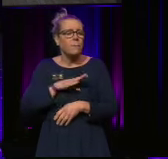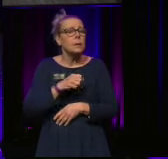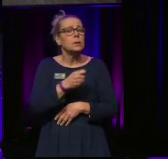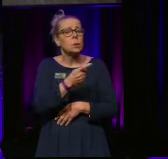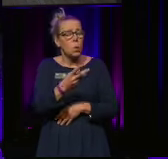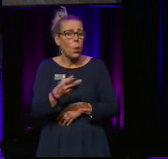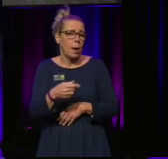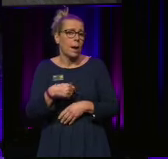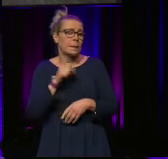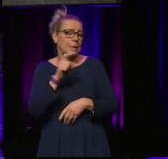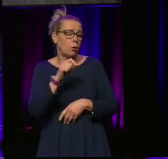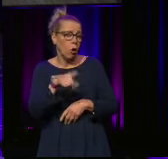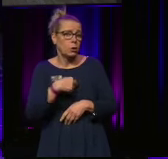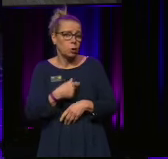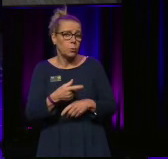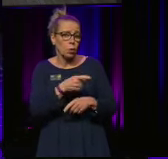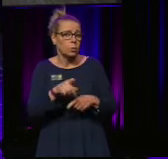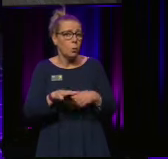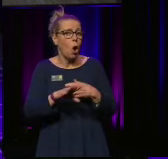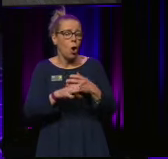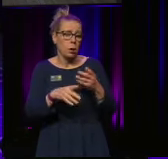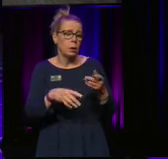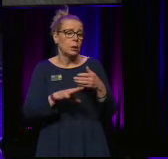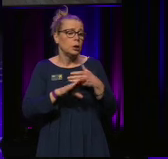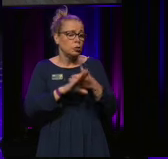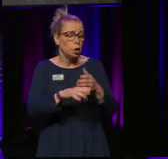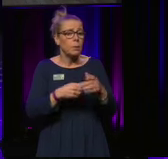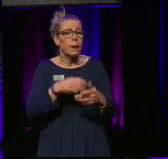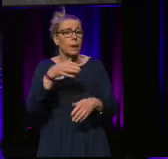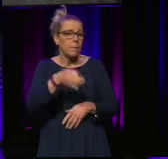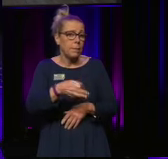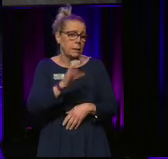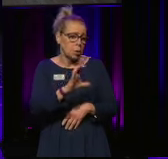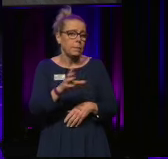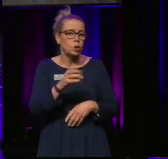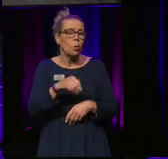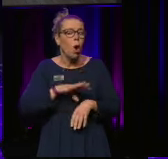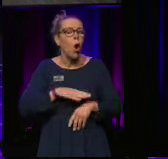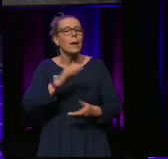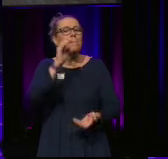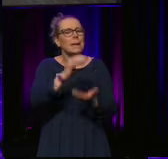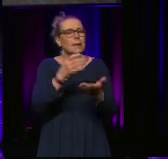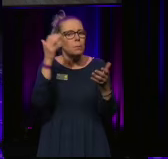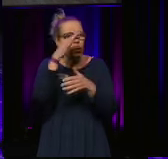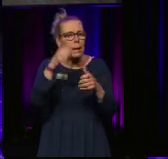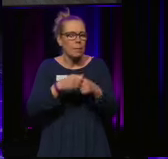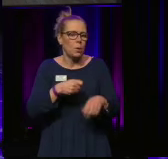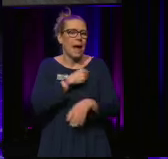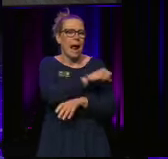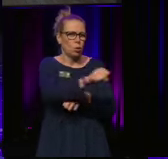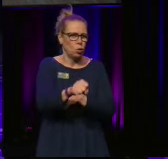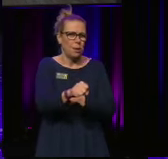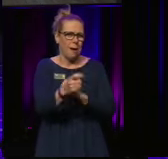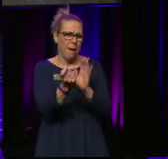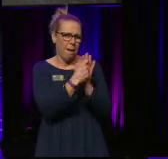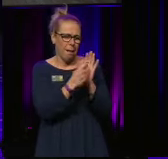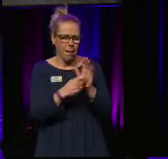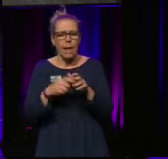public service har något mindre problem faktiskt med de här auktoritära tendenserna än de länder där media är helt, så att